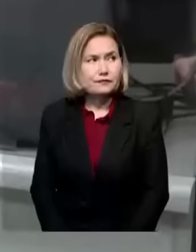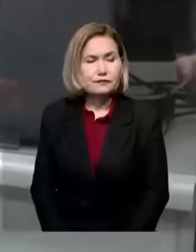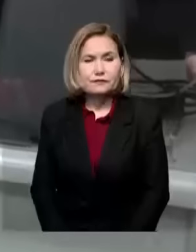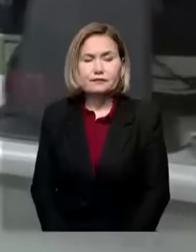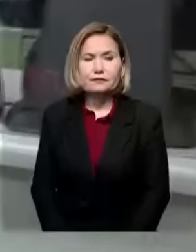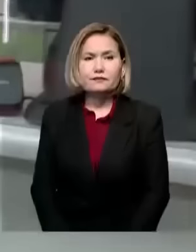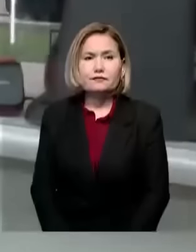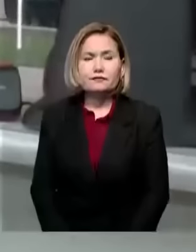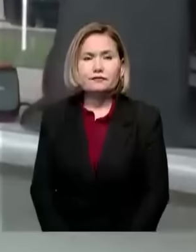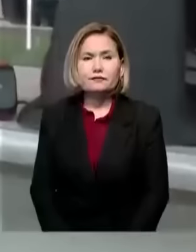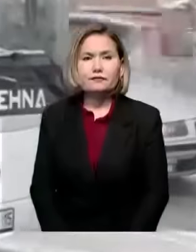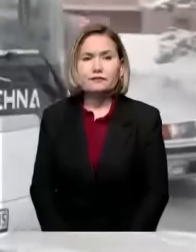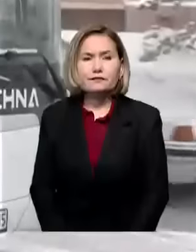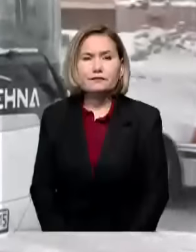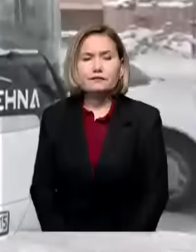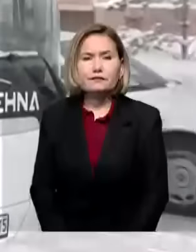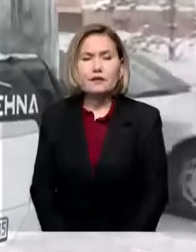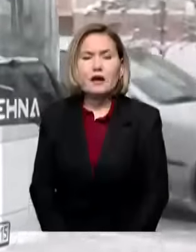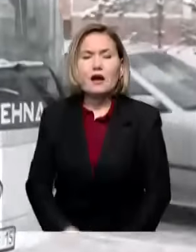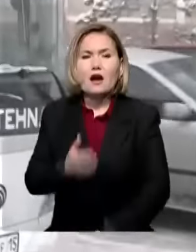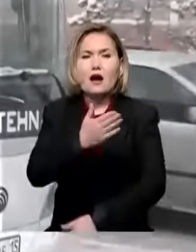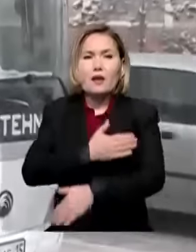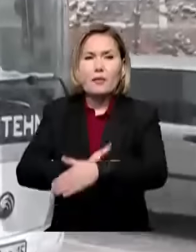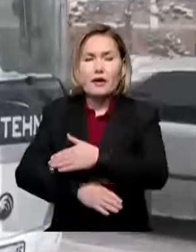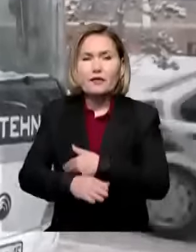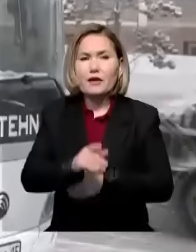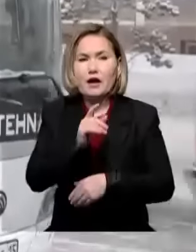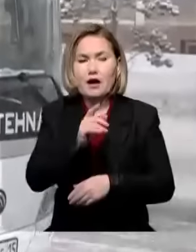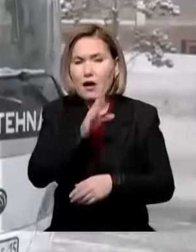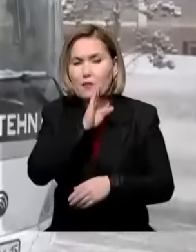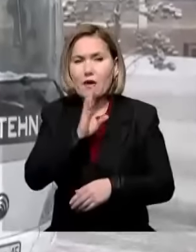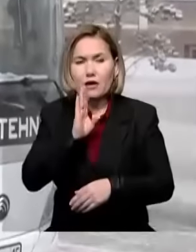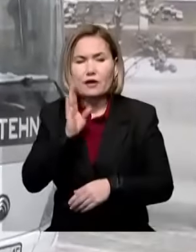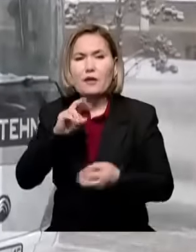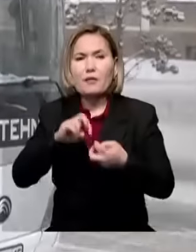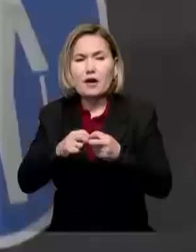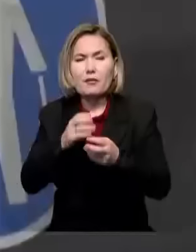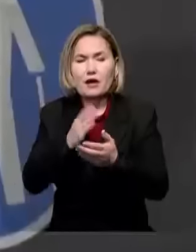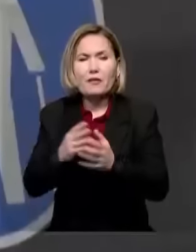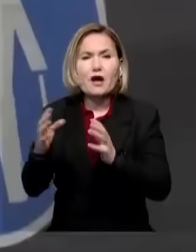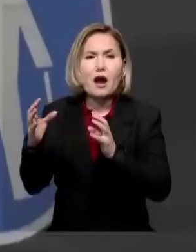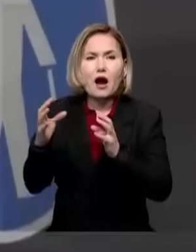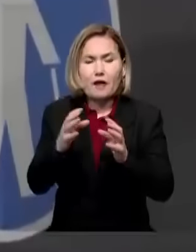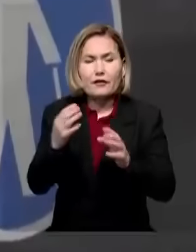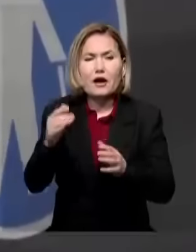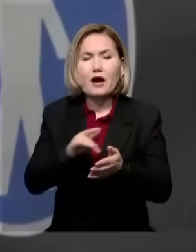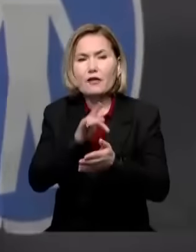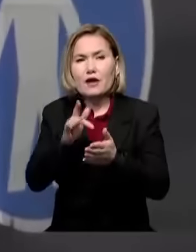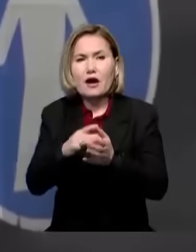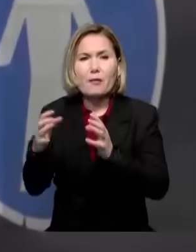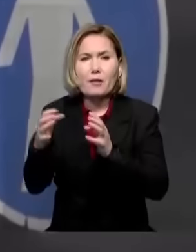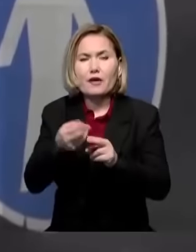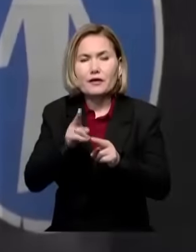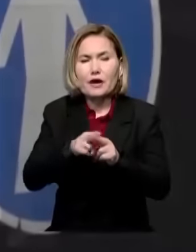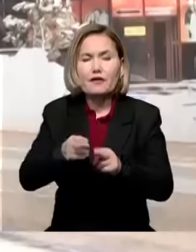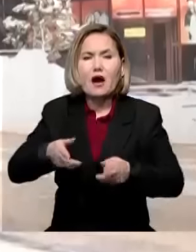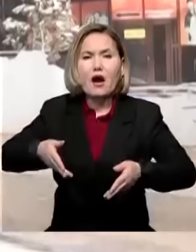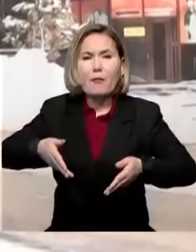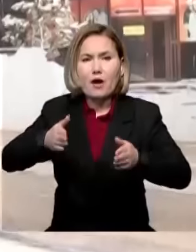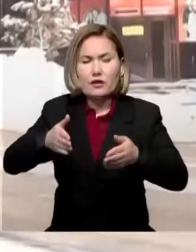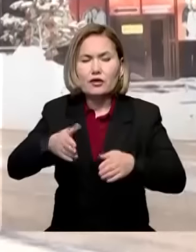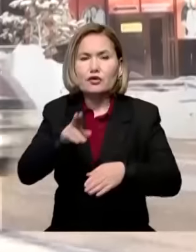не работает. Мүмкіндігі шектеулі жанды мазалайтын тағы бір мәселе автобус. Қаладағы қоғамдық көліктердің пандусы